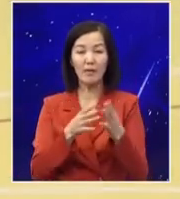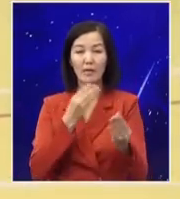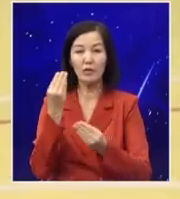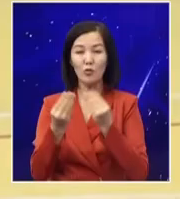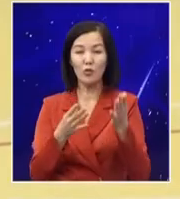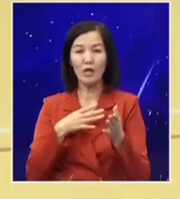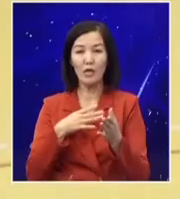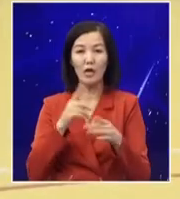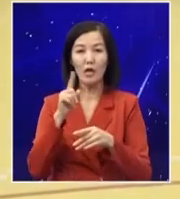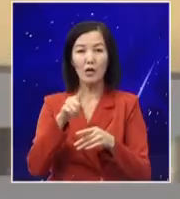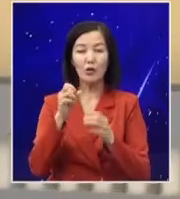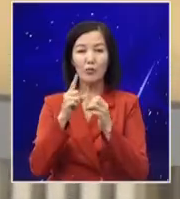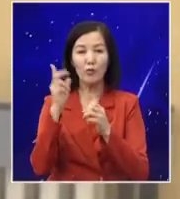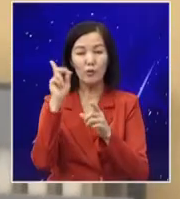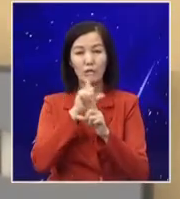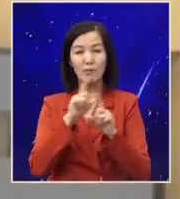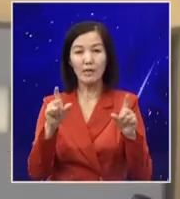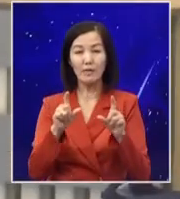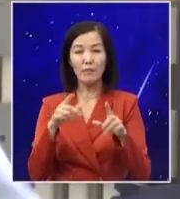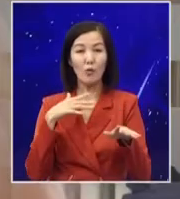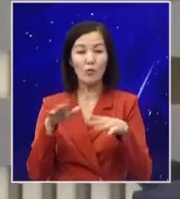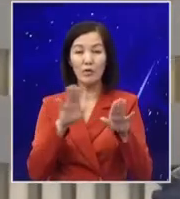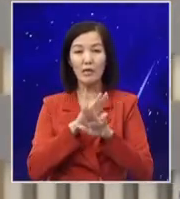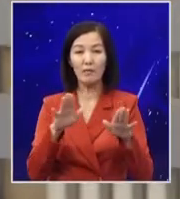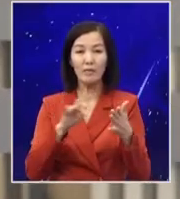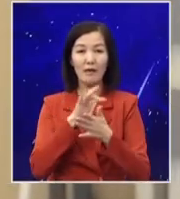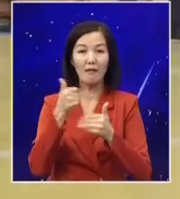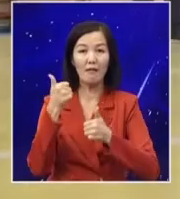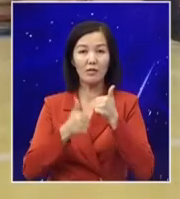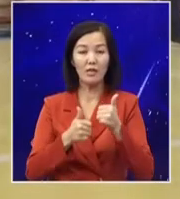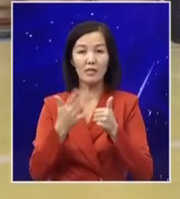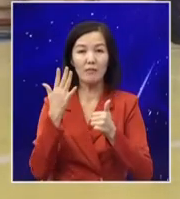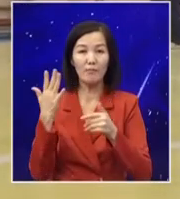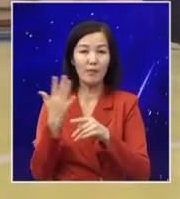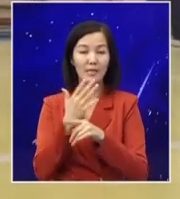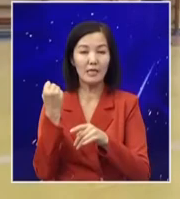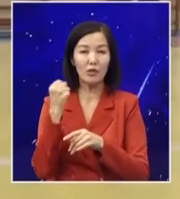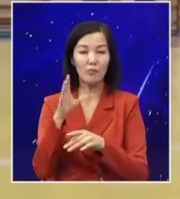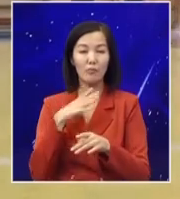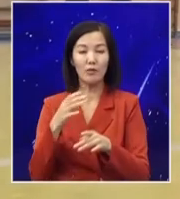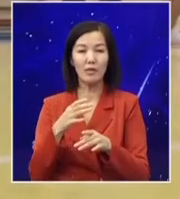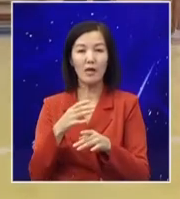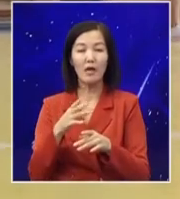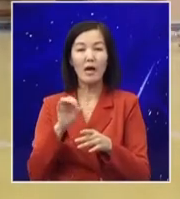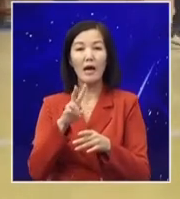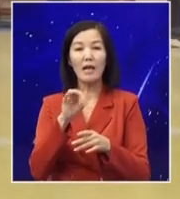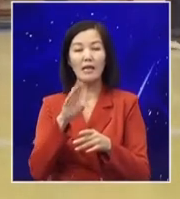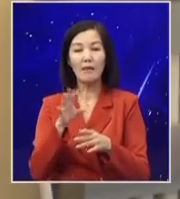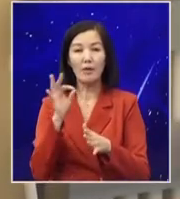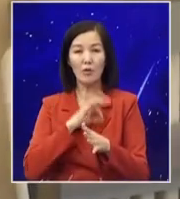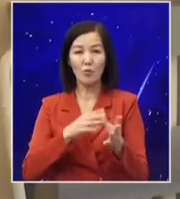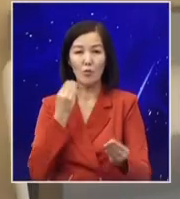ойнайды. Номер 11-ші мектеп командасы осал емес. Қалалық жарыстардың 5 түркін жеңімпаз атанған. Онда Алия апайдың да үлесі